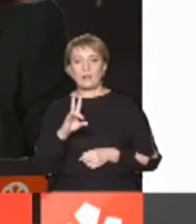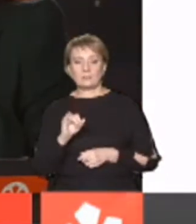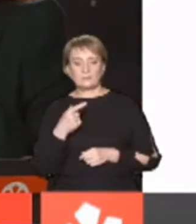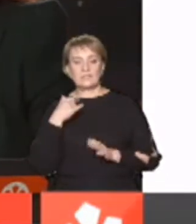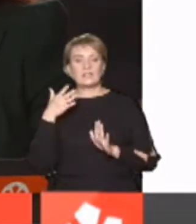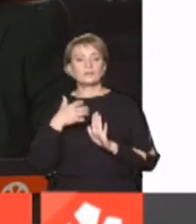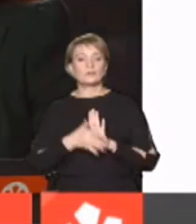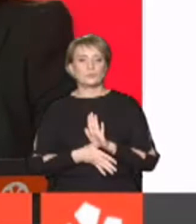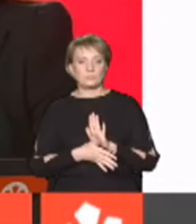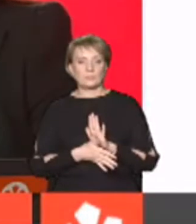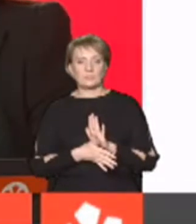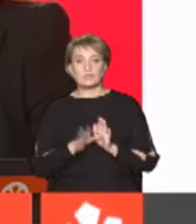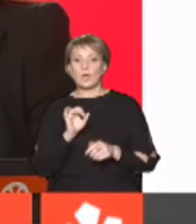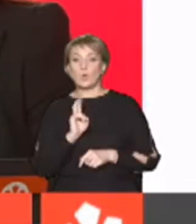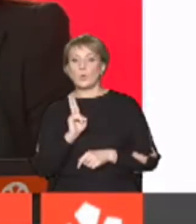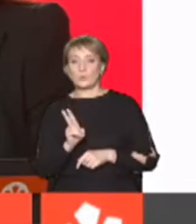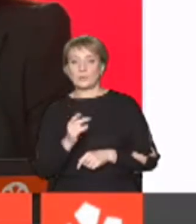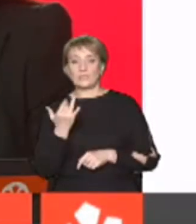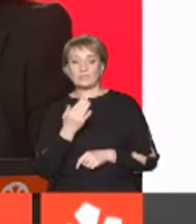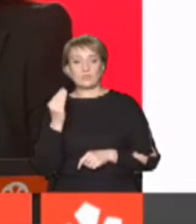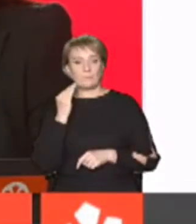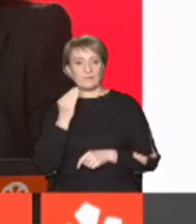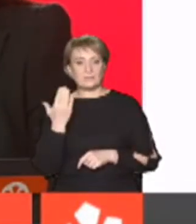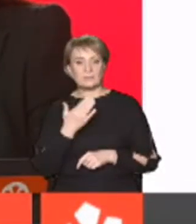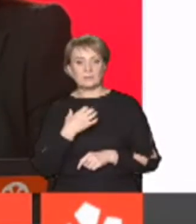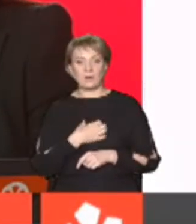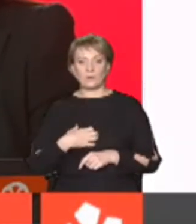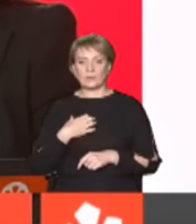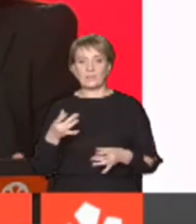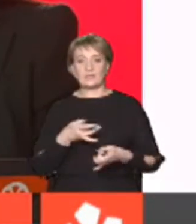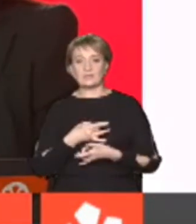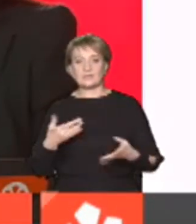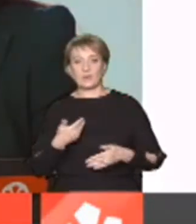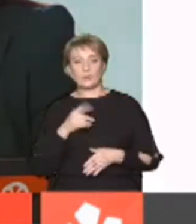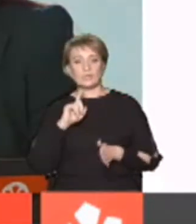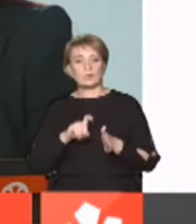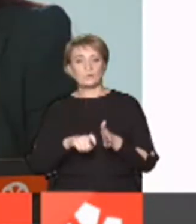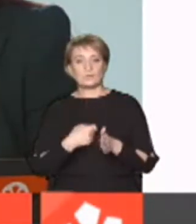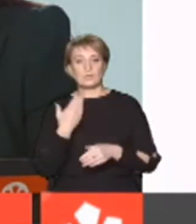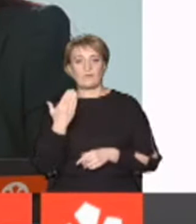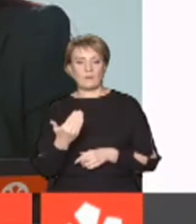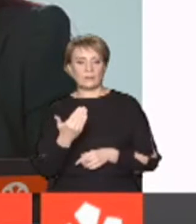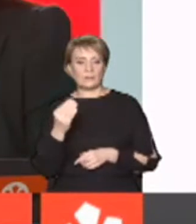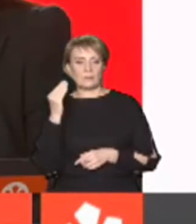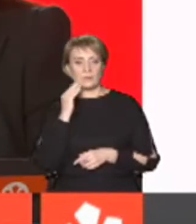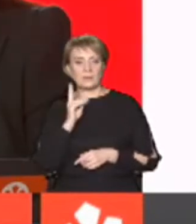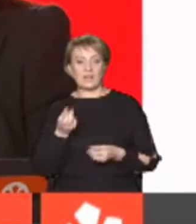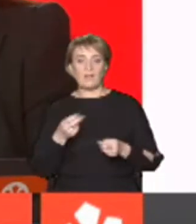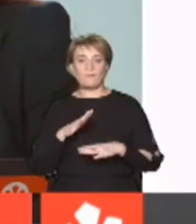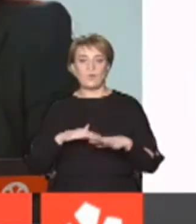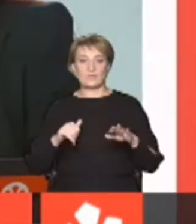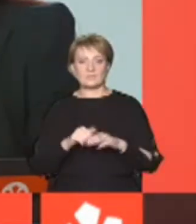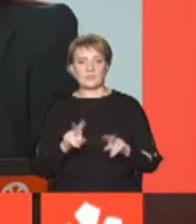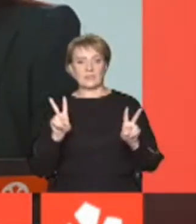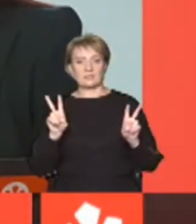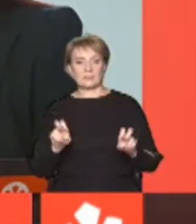Я зрозуміла. Окей, ще є кілька моментів, які також будуть актуальні на свята. Хотіли дізнатись ваш погляд як фахівця на цю тему.